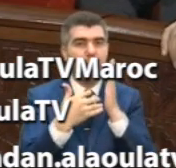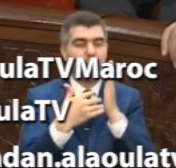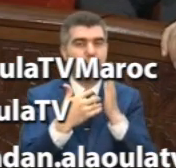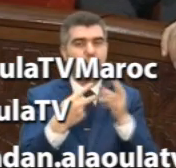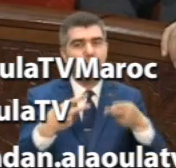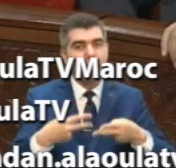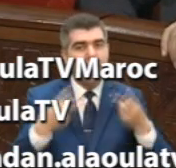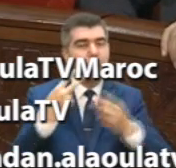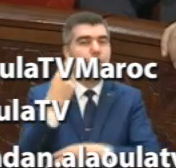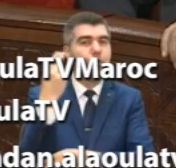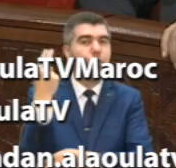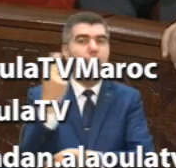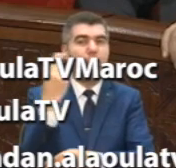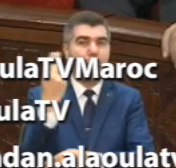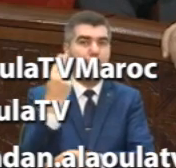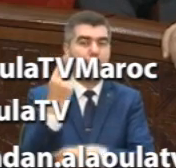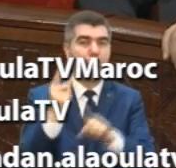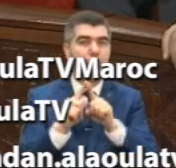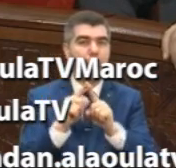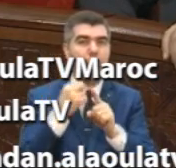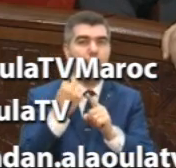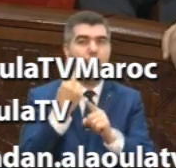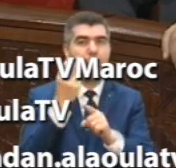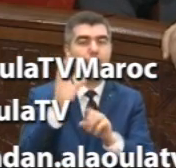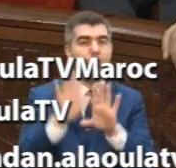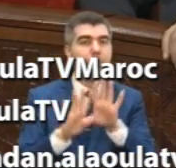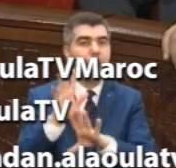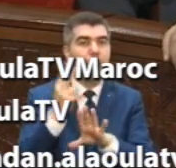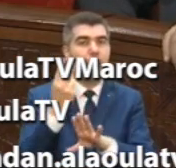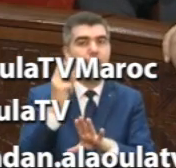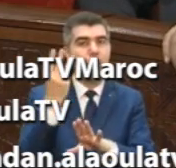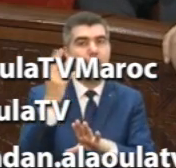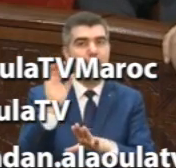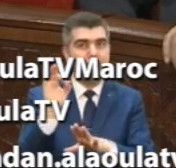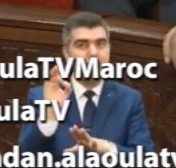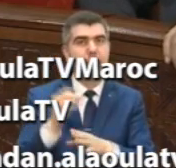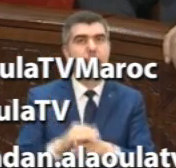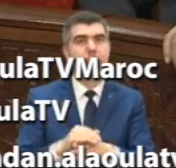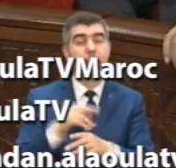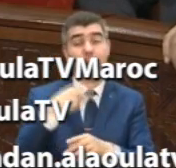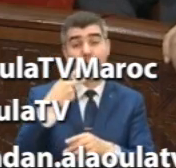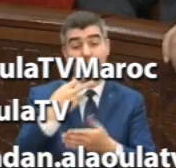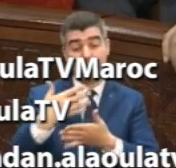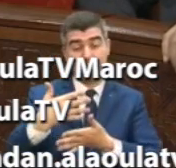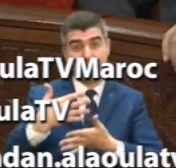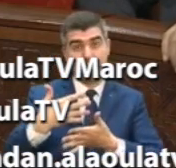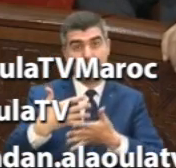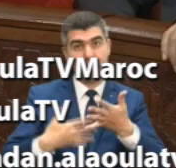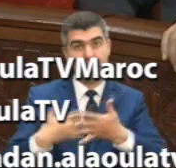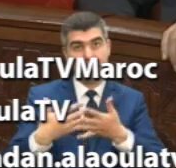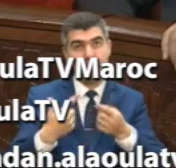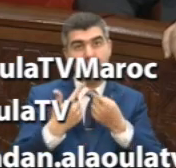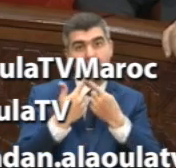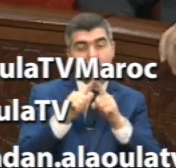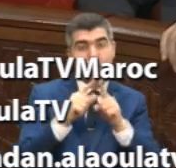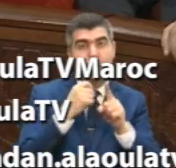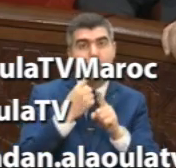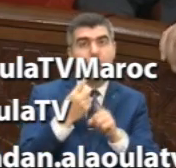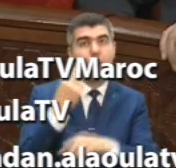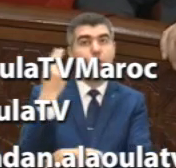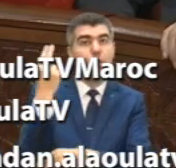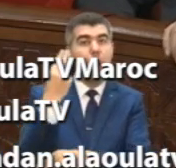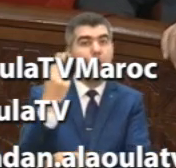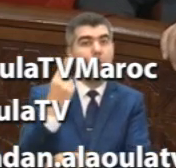اطار تنفيذ مقتضيات الرؤيه الاستراتيجيه 2015-2030 التي تحدثت عن عرض مندمج للتعليم العالي